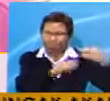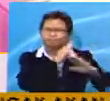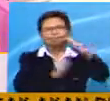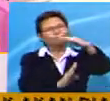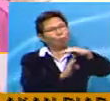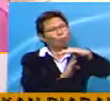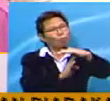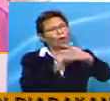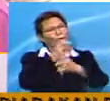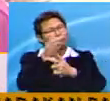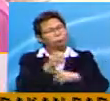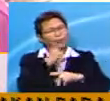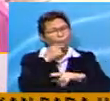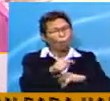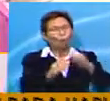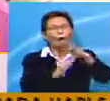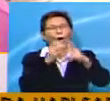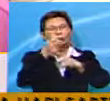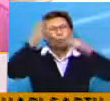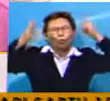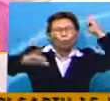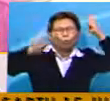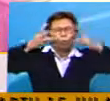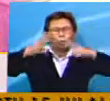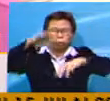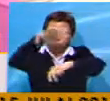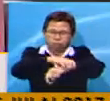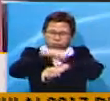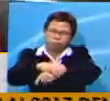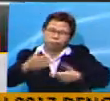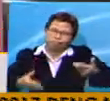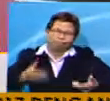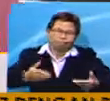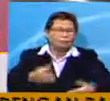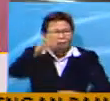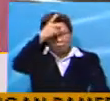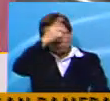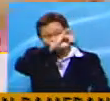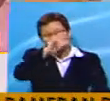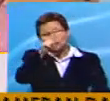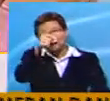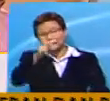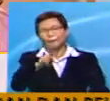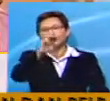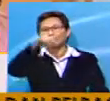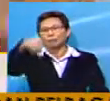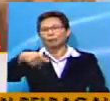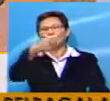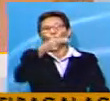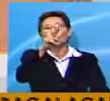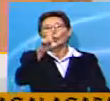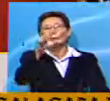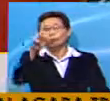atau sekurang-kurangnya mereka khawatir akan tindakan pengurasan yang akan dikenakan pada mereka. Dato' Jalani yang juga ahli Parlimen Hulu